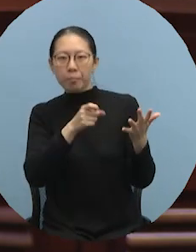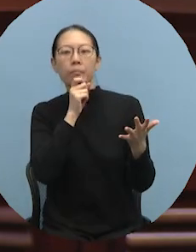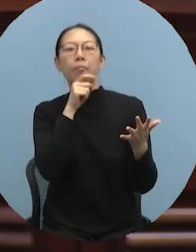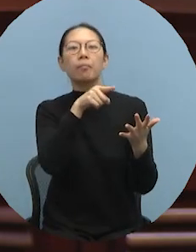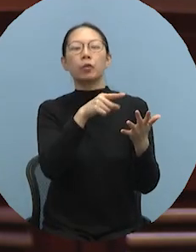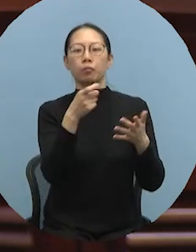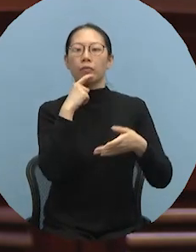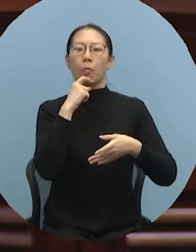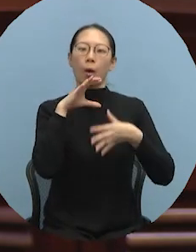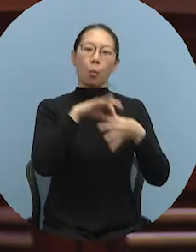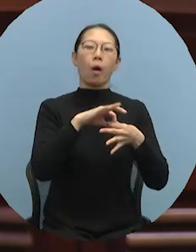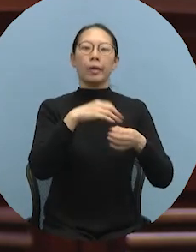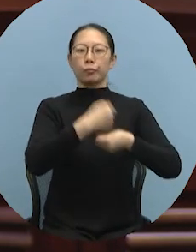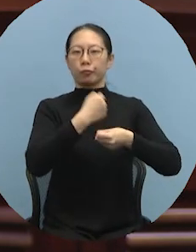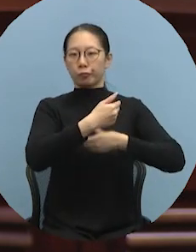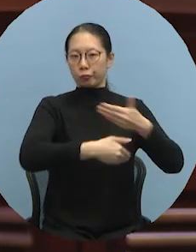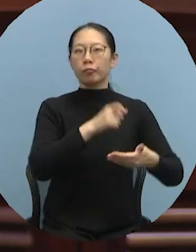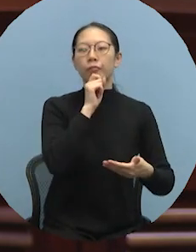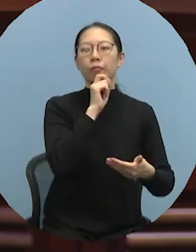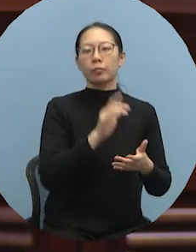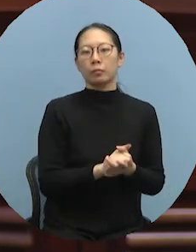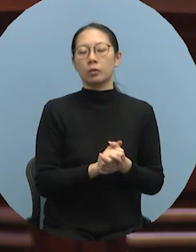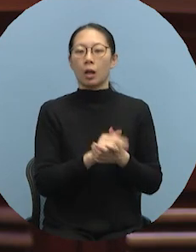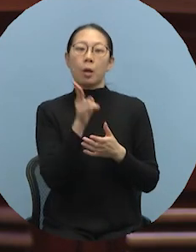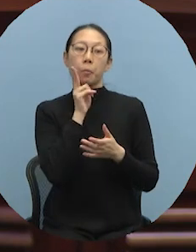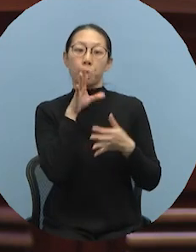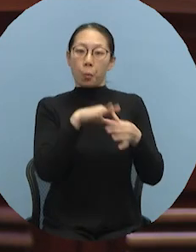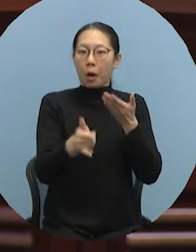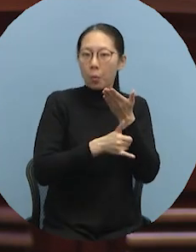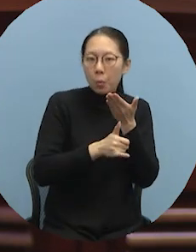取相應的執法行動，有關的發言、行為、